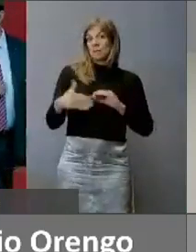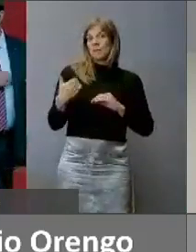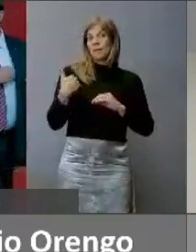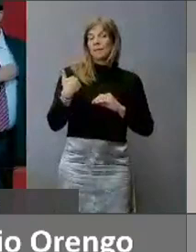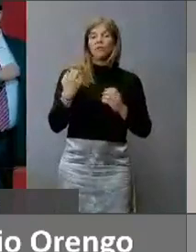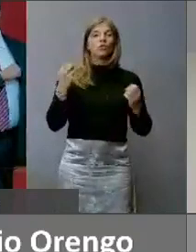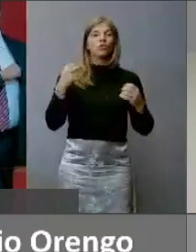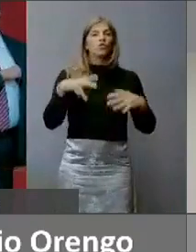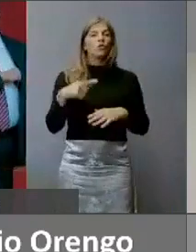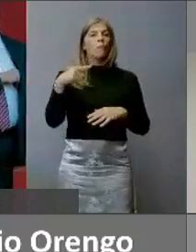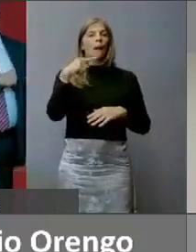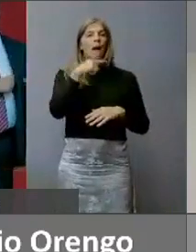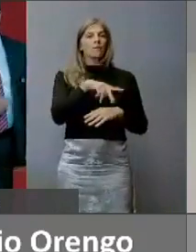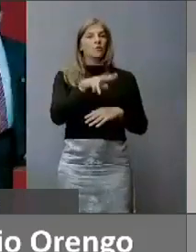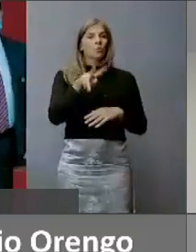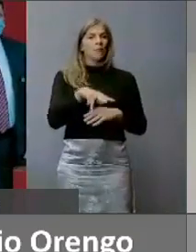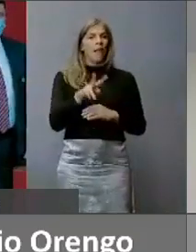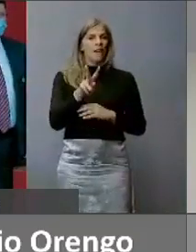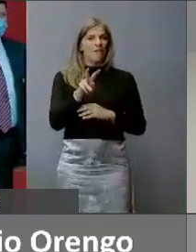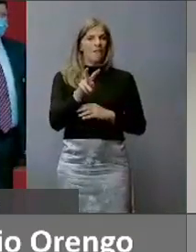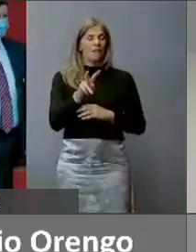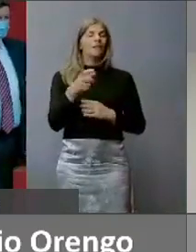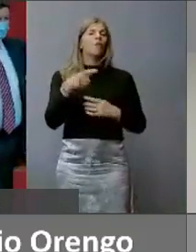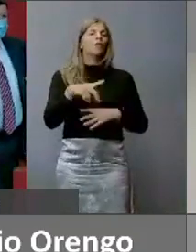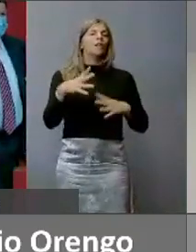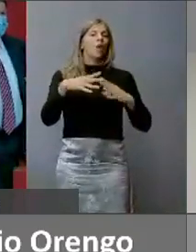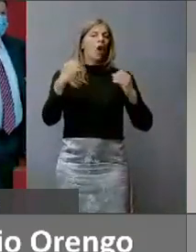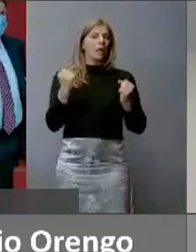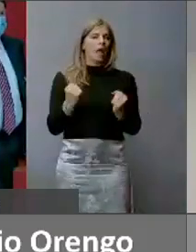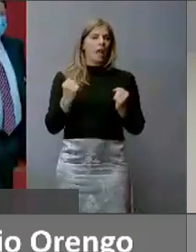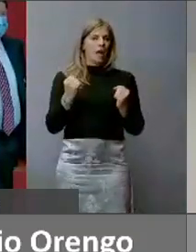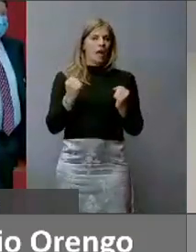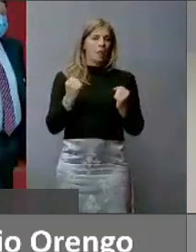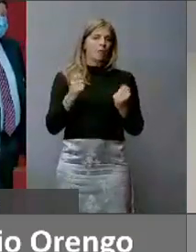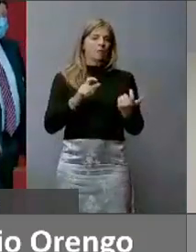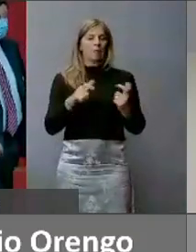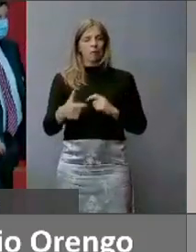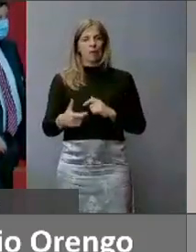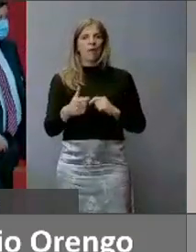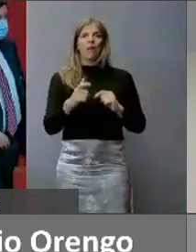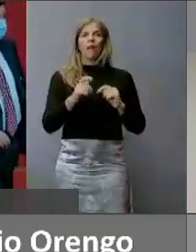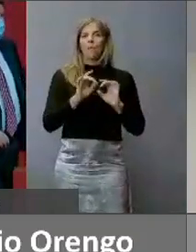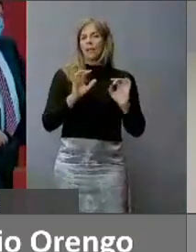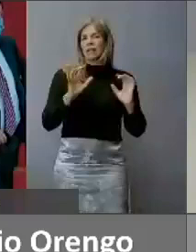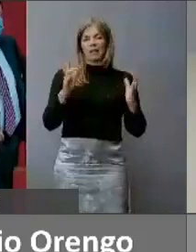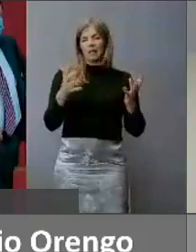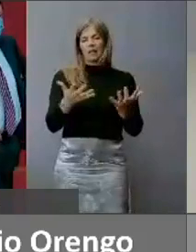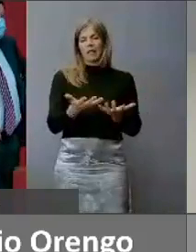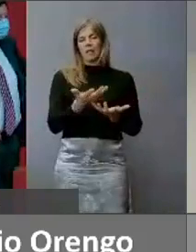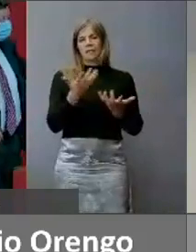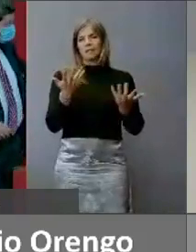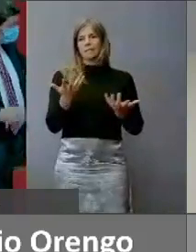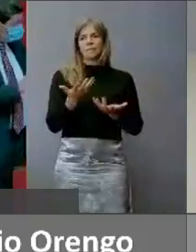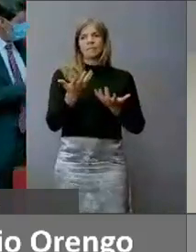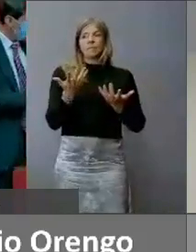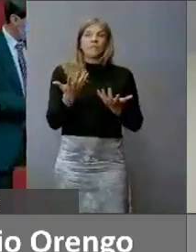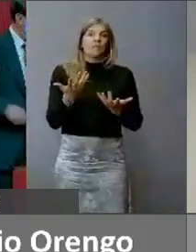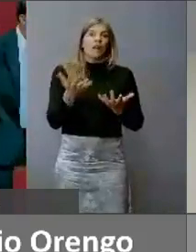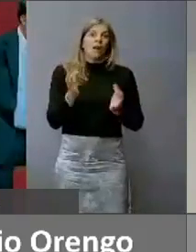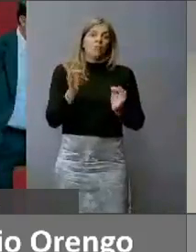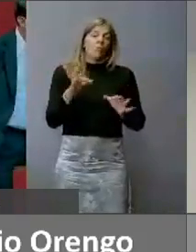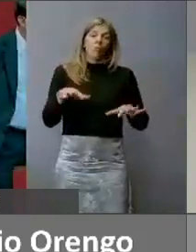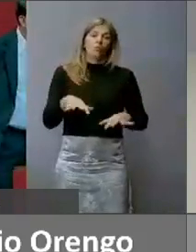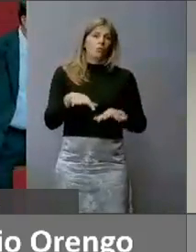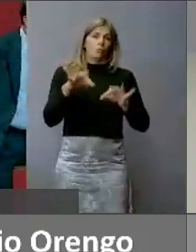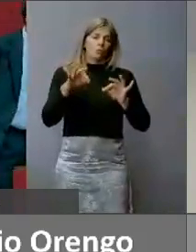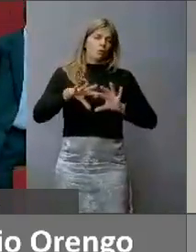a seguito del lock down causato dalla pandemia aveva portato ad una tale diciamo sospensione